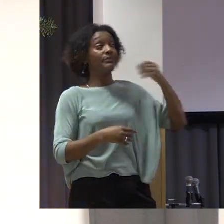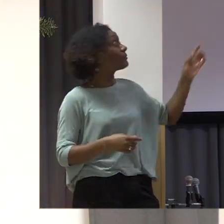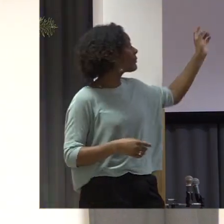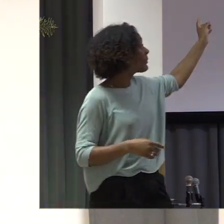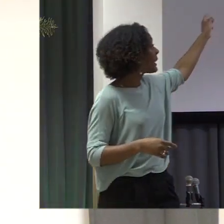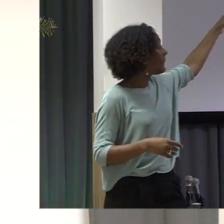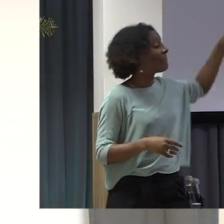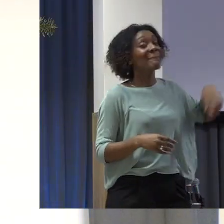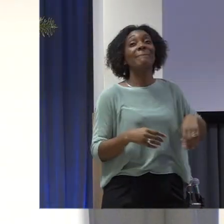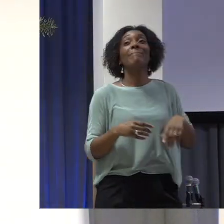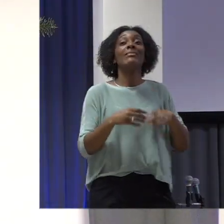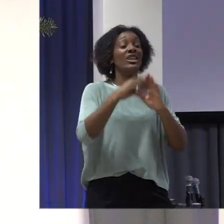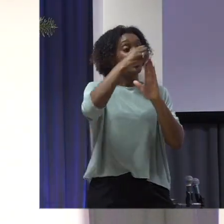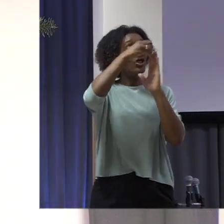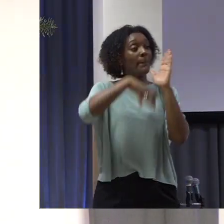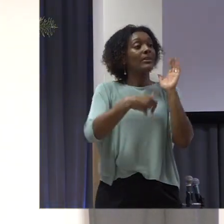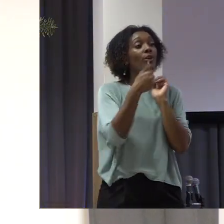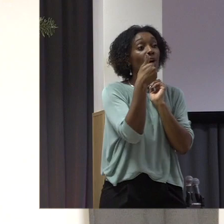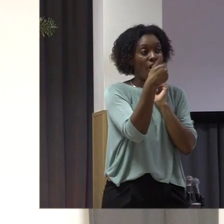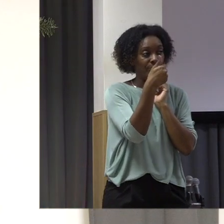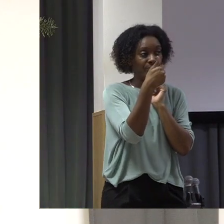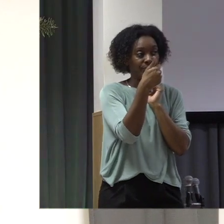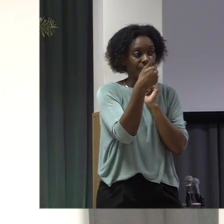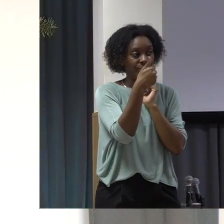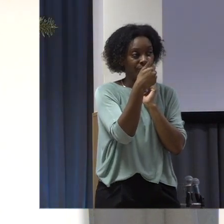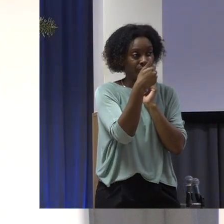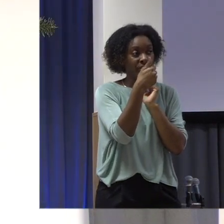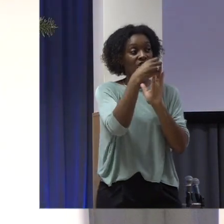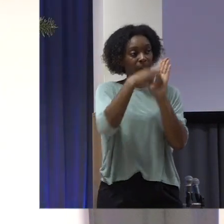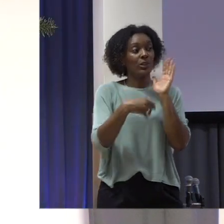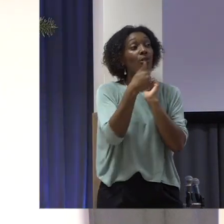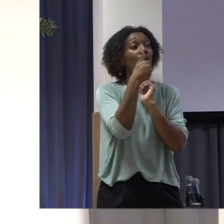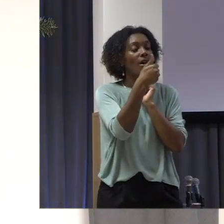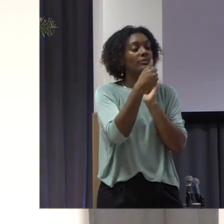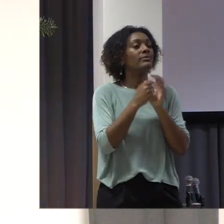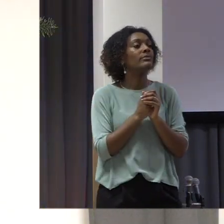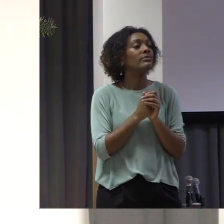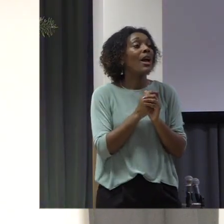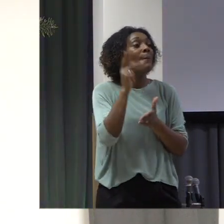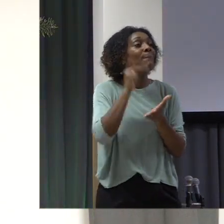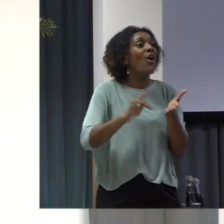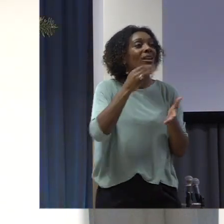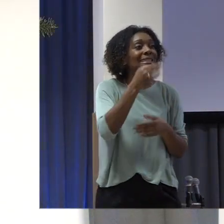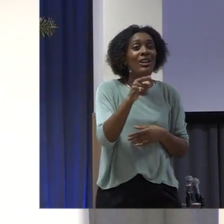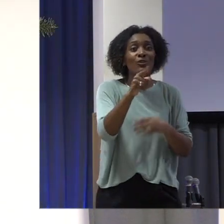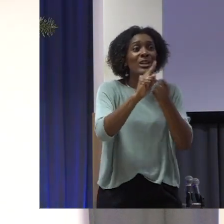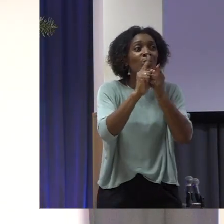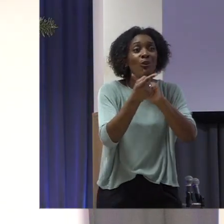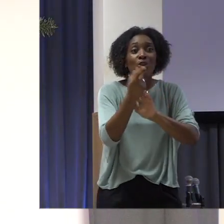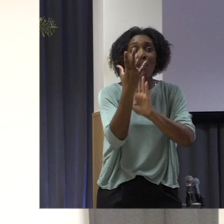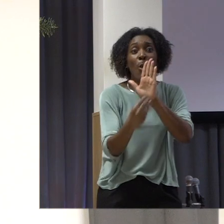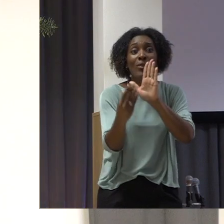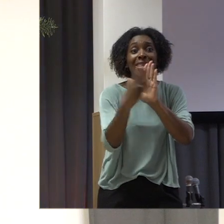Thessalonique, nous le trouvons au chapitre 1, à 2 reprises, il nous est dit « Vous êtes devenus un modèle pour tous ».